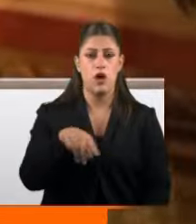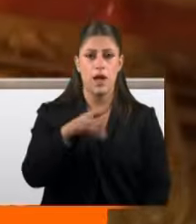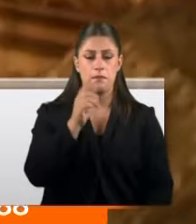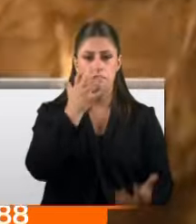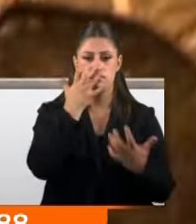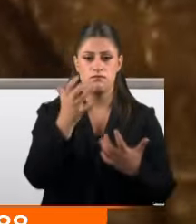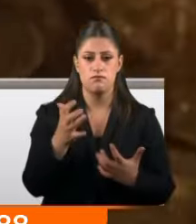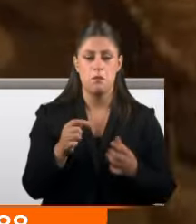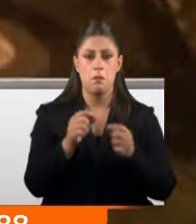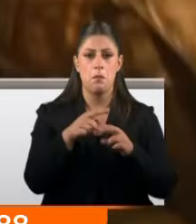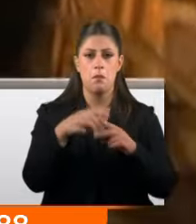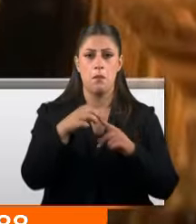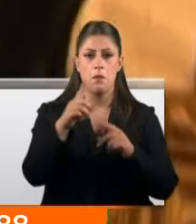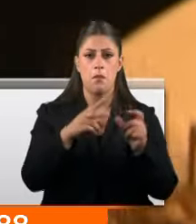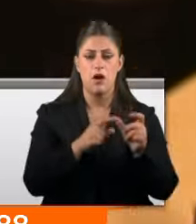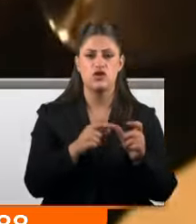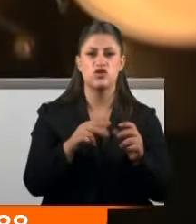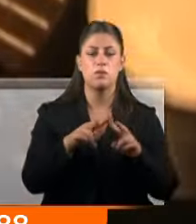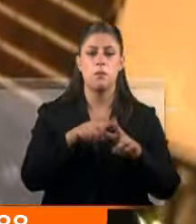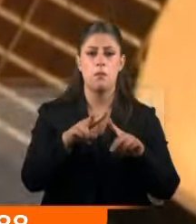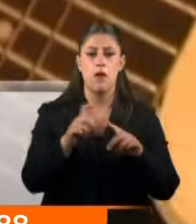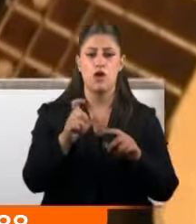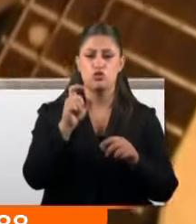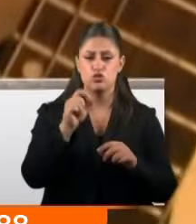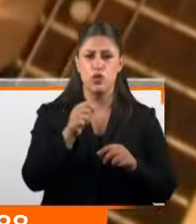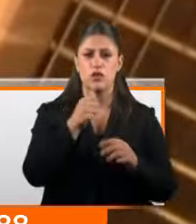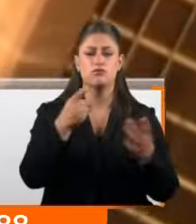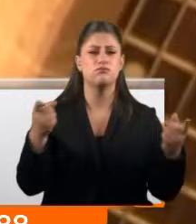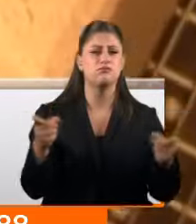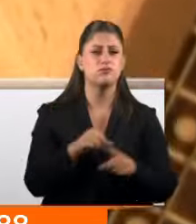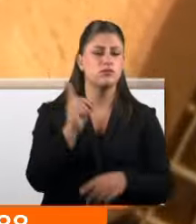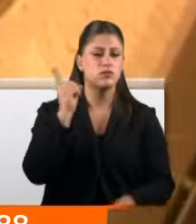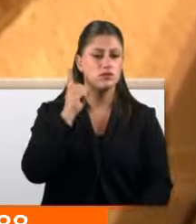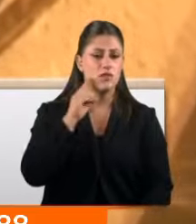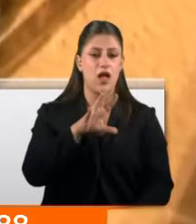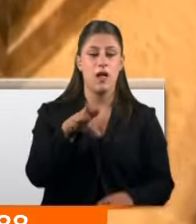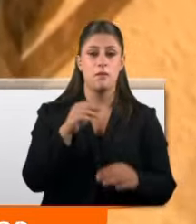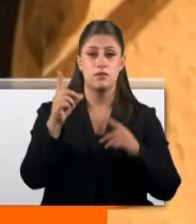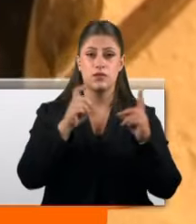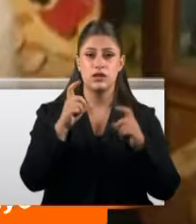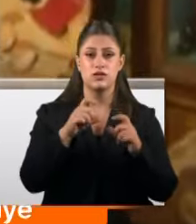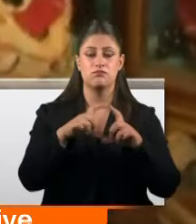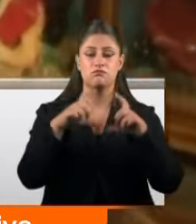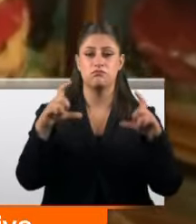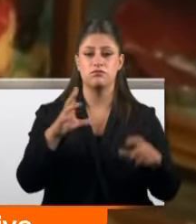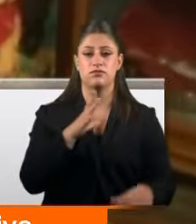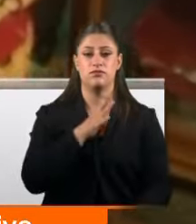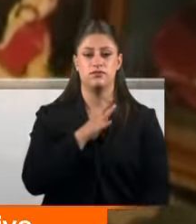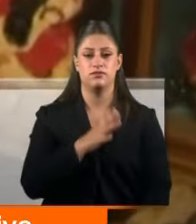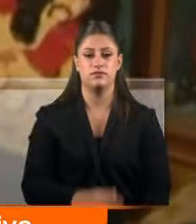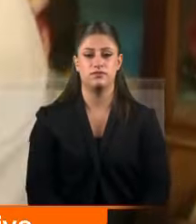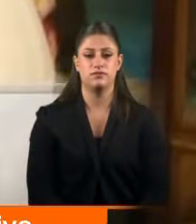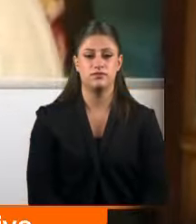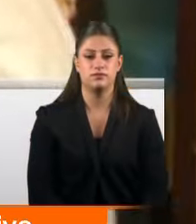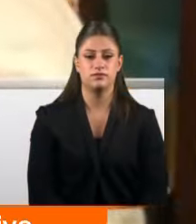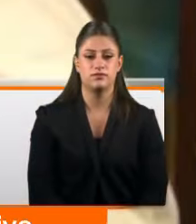Barış Manço, Cem Karaca, Erkin Koray. Bu tip sanatçıların resimleri ve afişleri var. Domates,